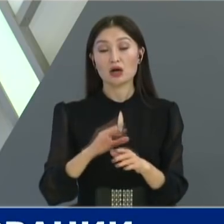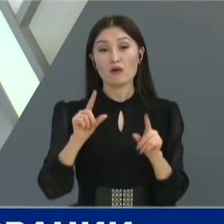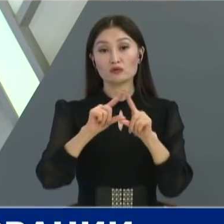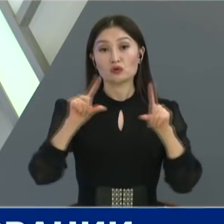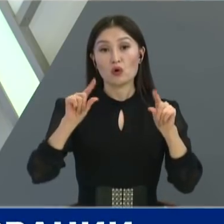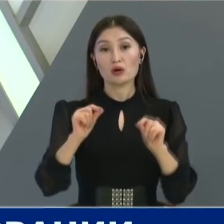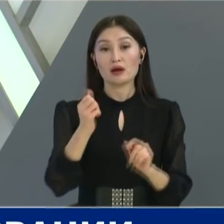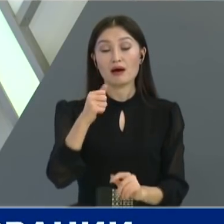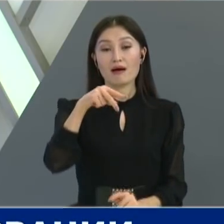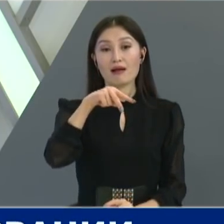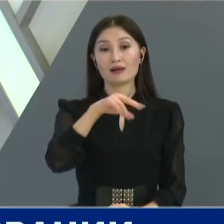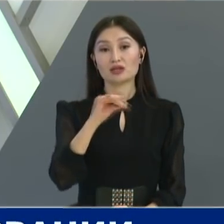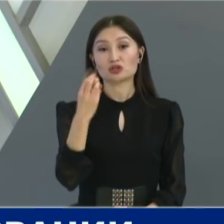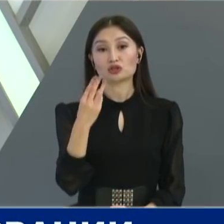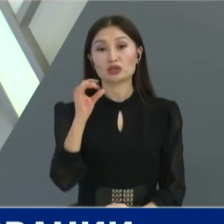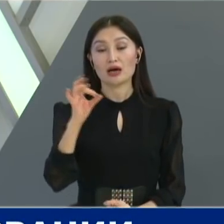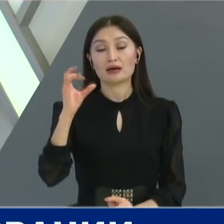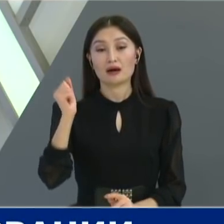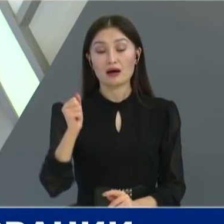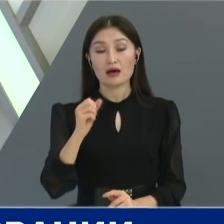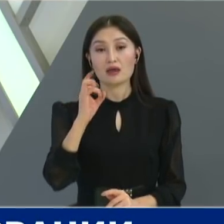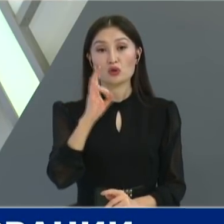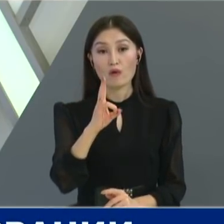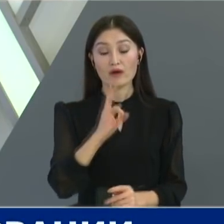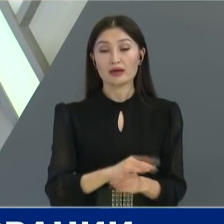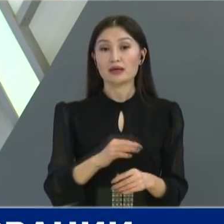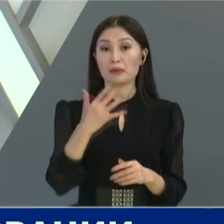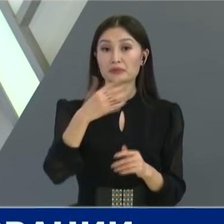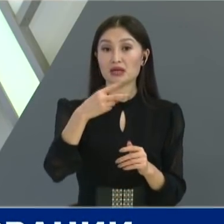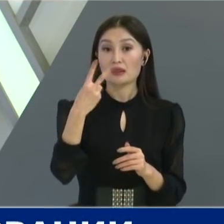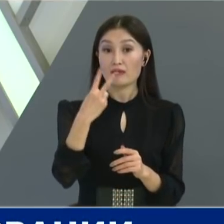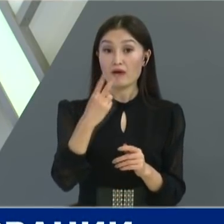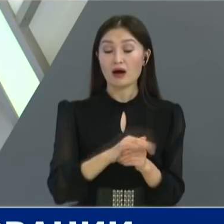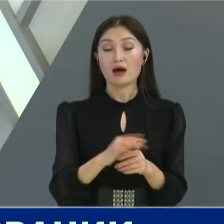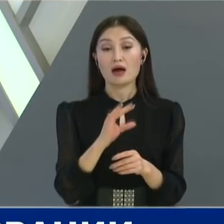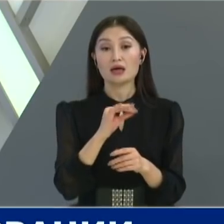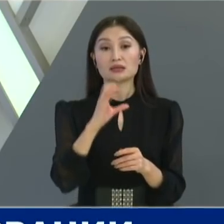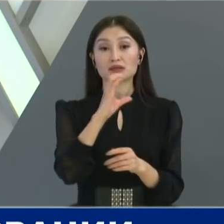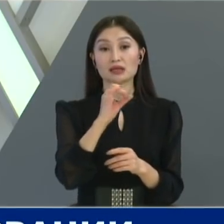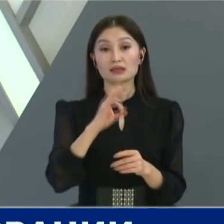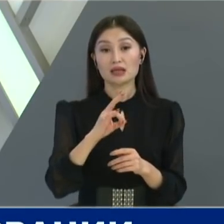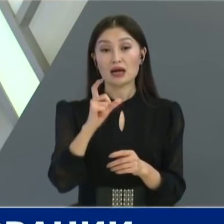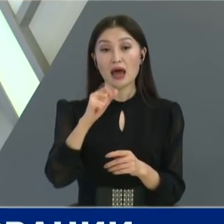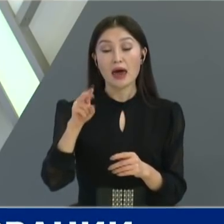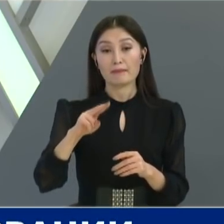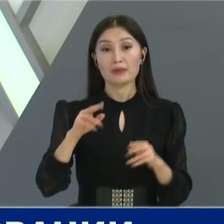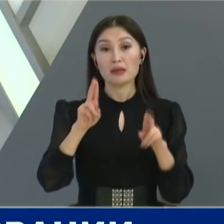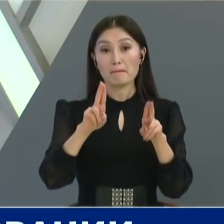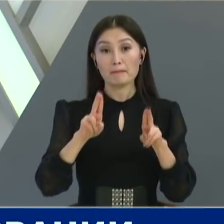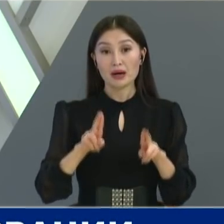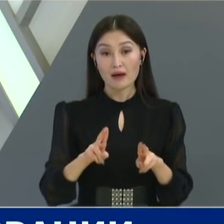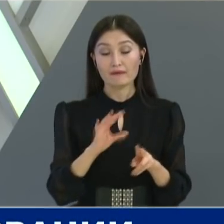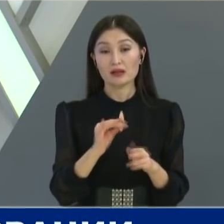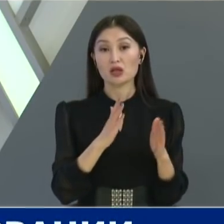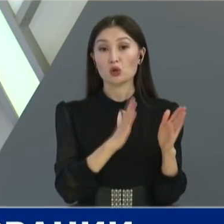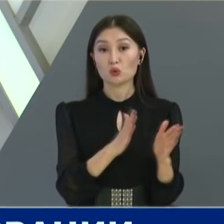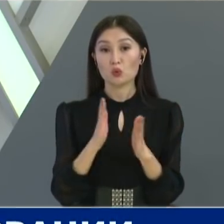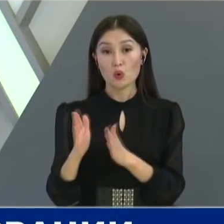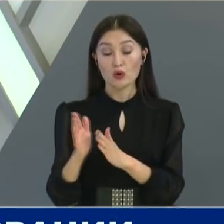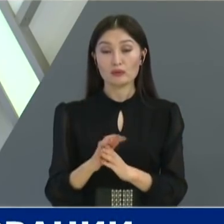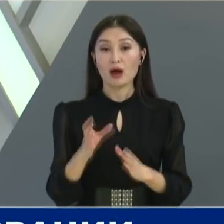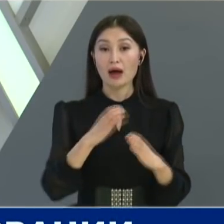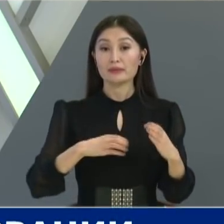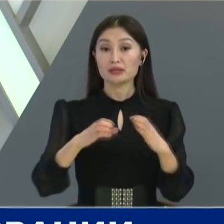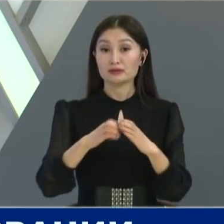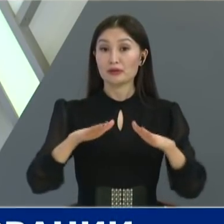для изоляции в школе номер 52. Кроме того, в целях соблюдения санитарно-эпидемиологических правил и норм в общественных